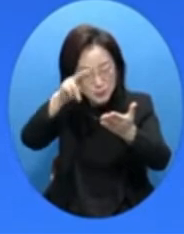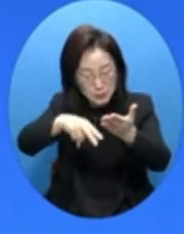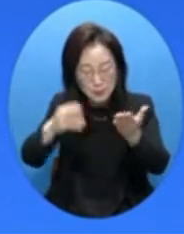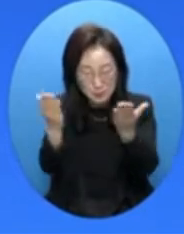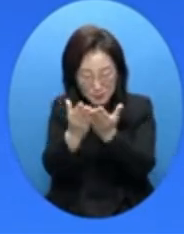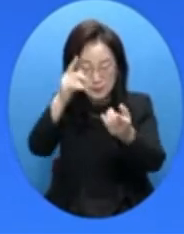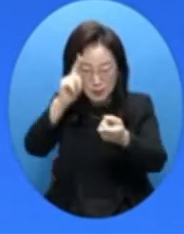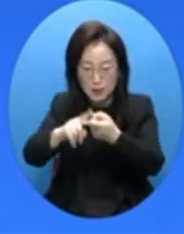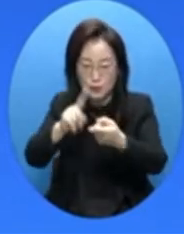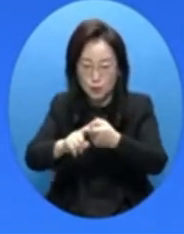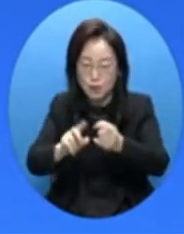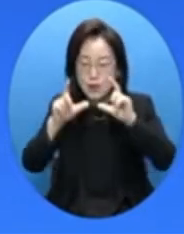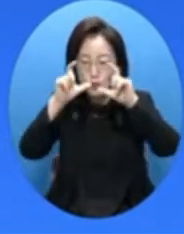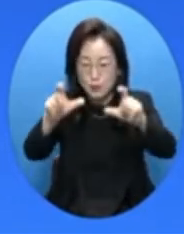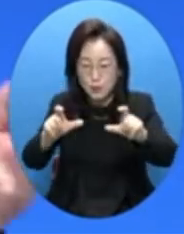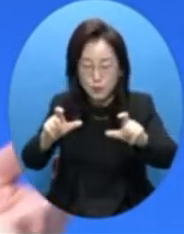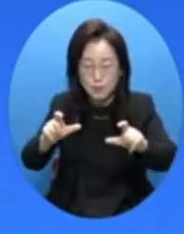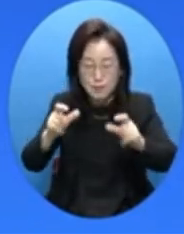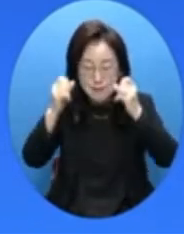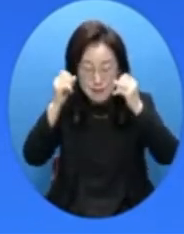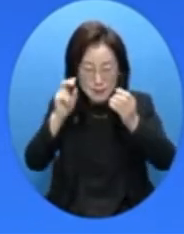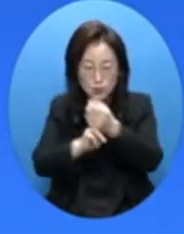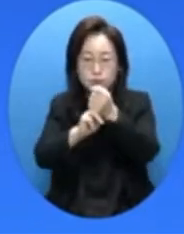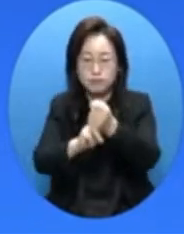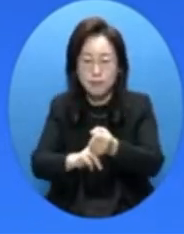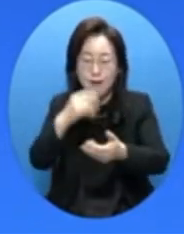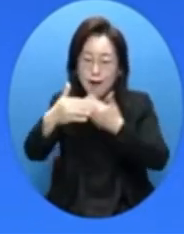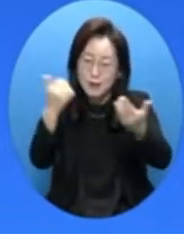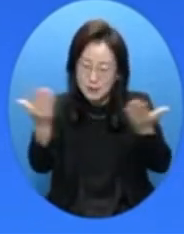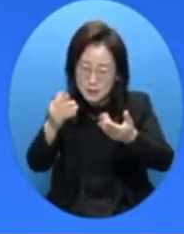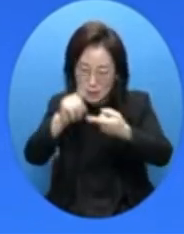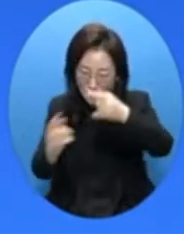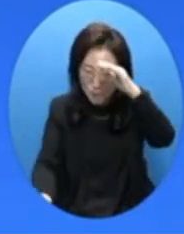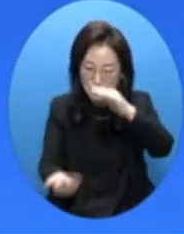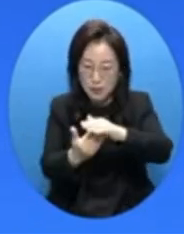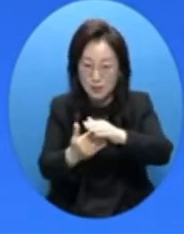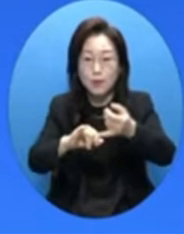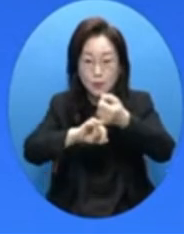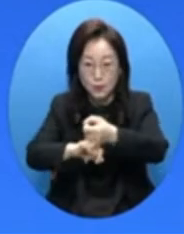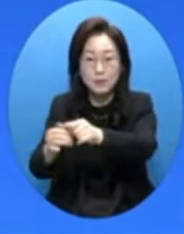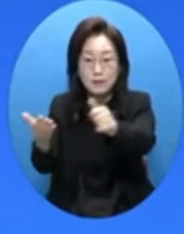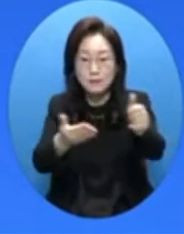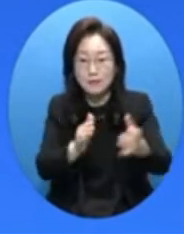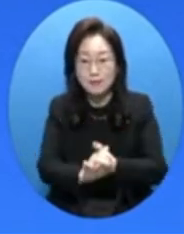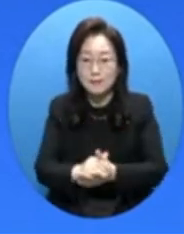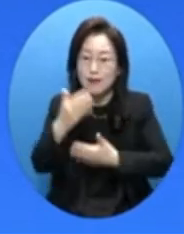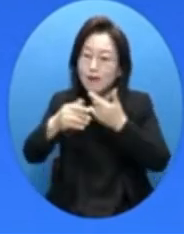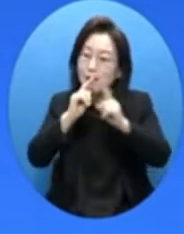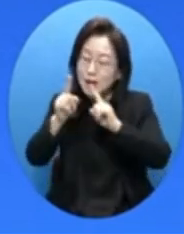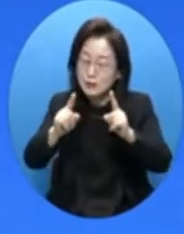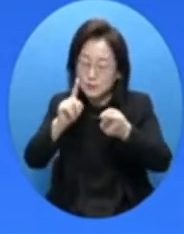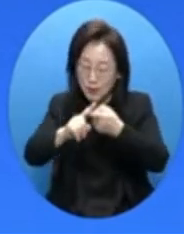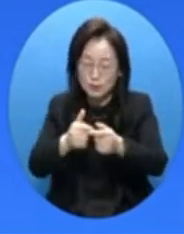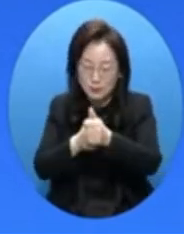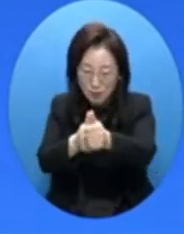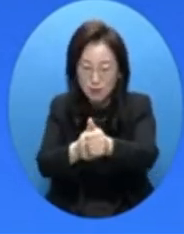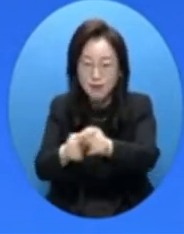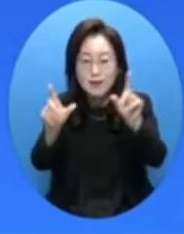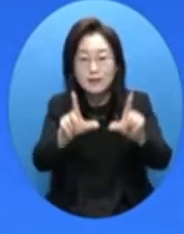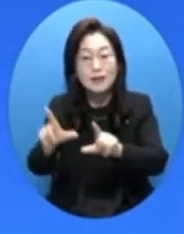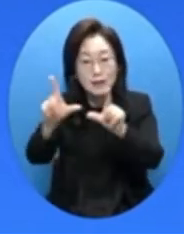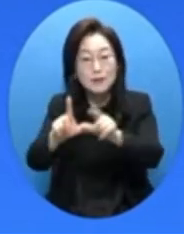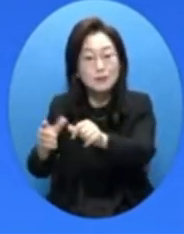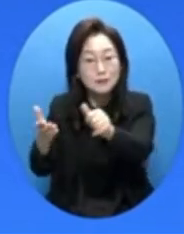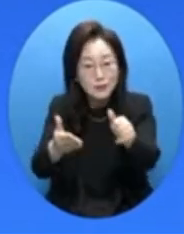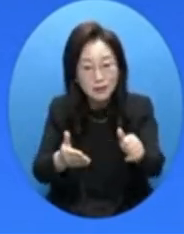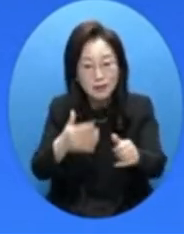믿음으로 선포해서 위대한 기적을 창조하며 하나님의 역사를 나타내는 주님의 일꾼들이 돼야 되는 것입니다 늘 말씀에 인도말 따라 살아가는 여러분 모두가 되기를